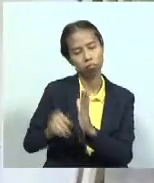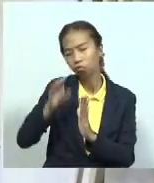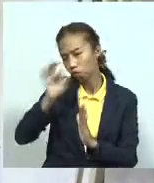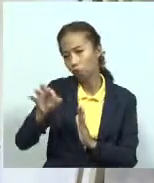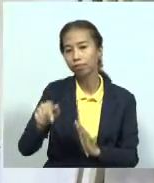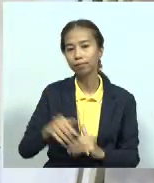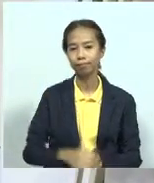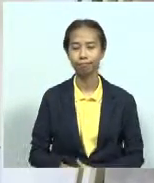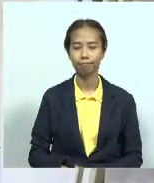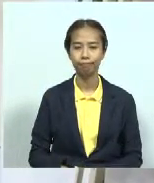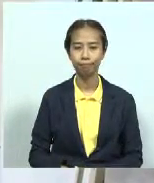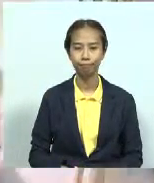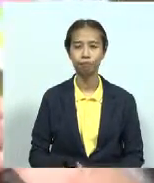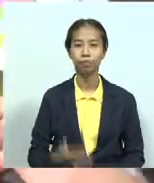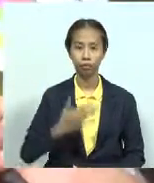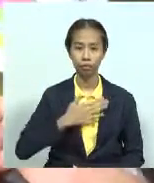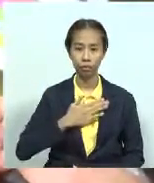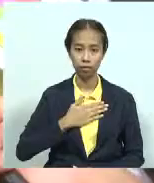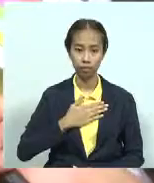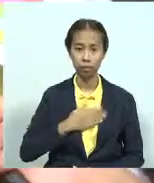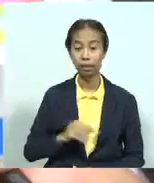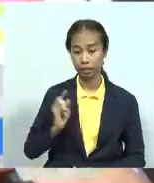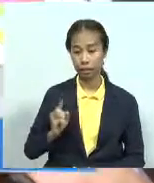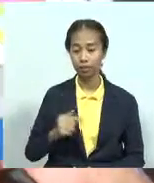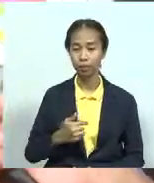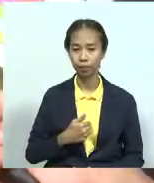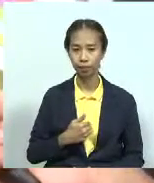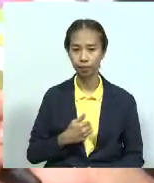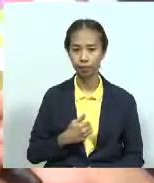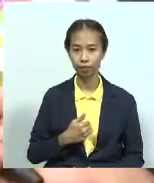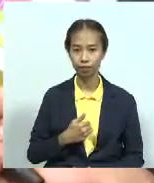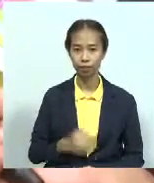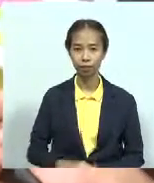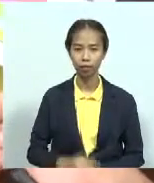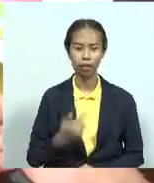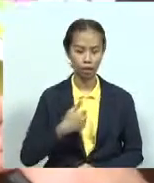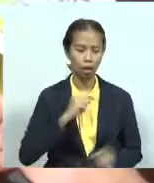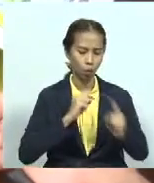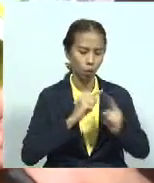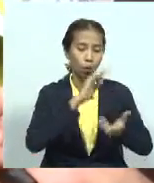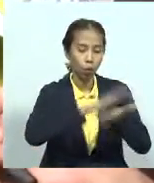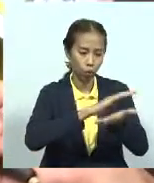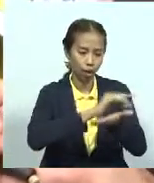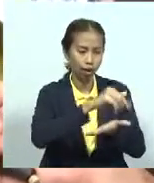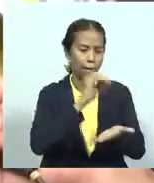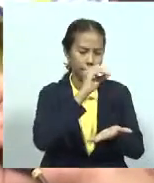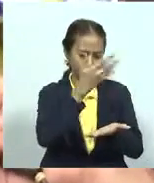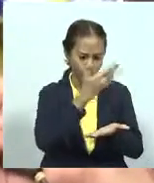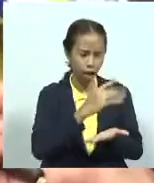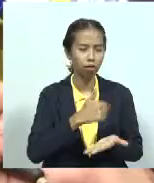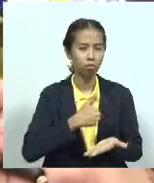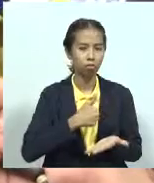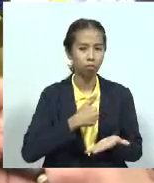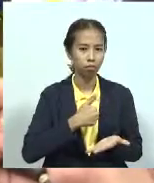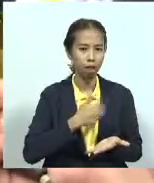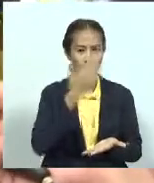ยค่ะ แล้วผมก็ได้รับปากกับทางโรงเรียนอัสสัมชัญคอนแวนต์ไว้แล้วว่าหลวง